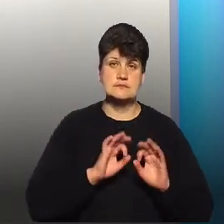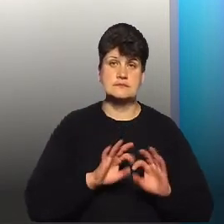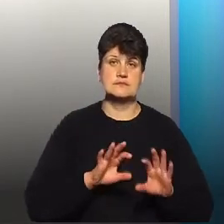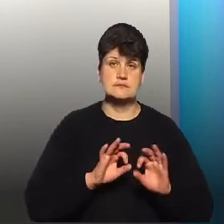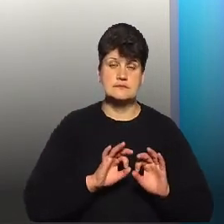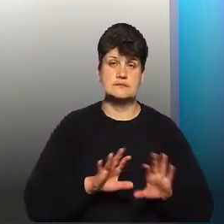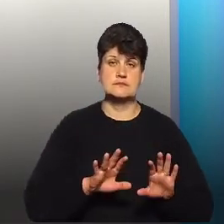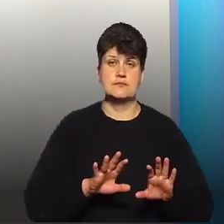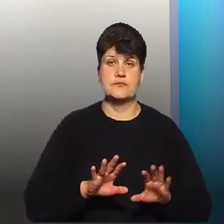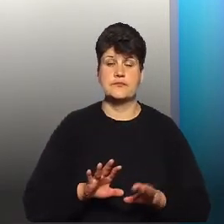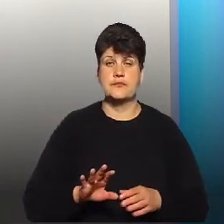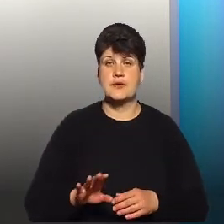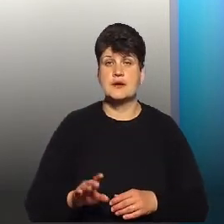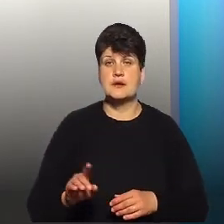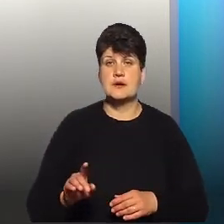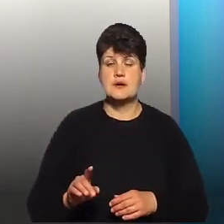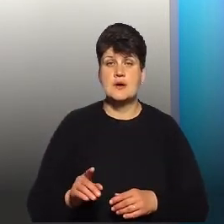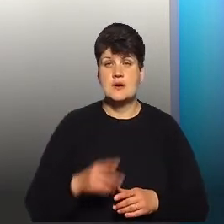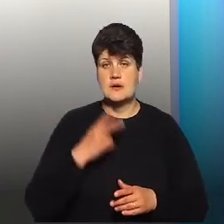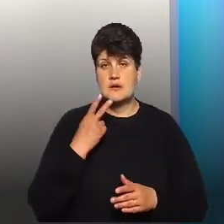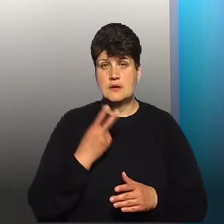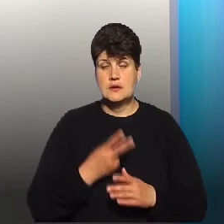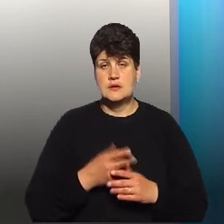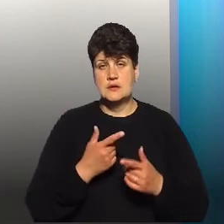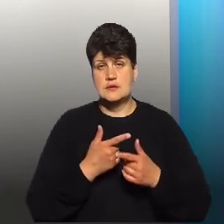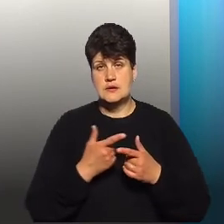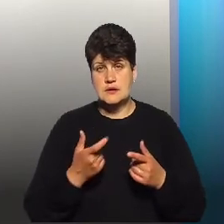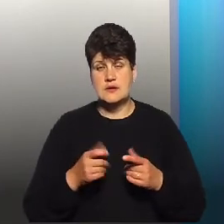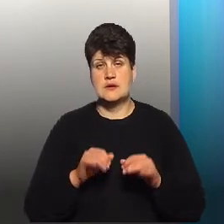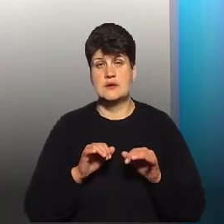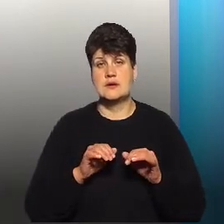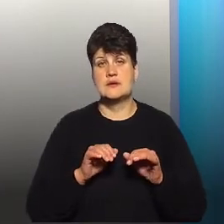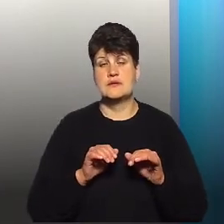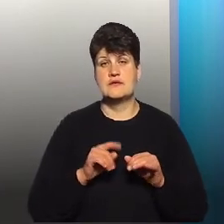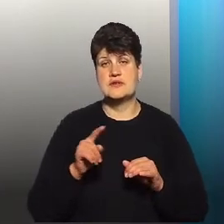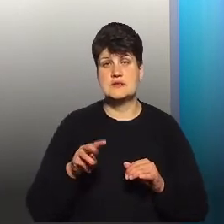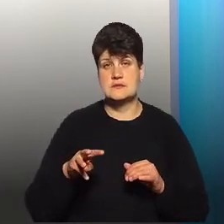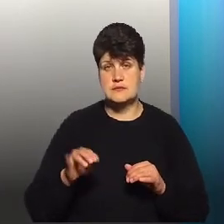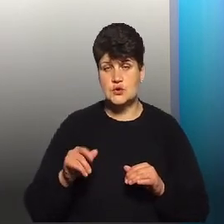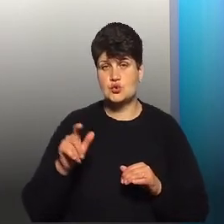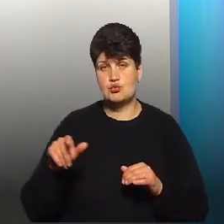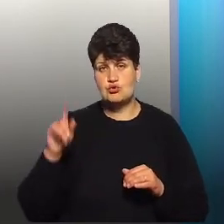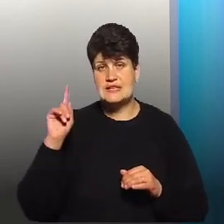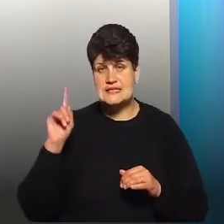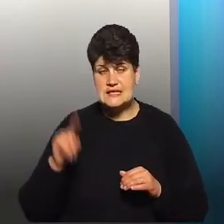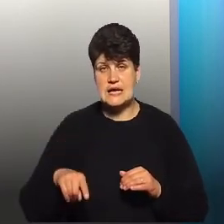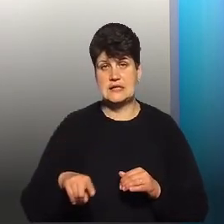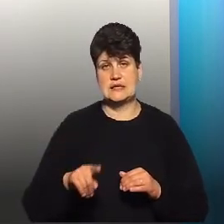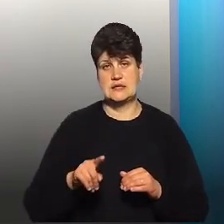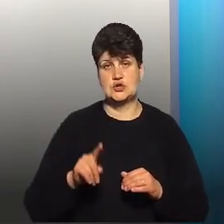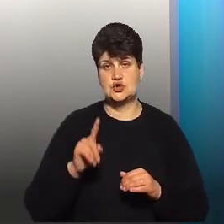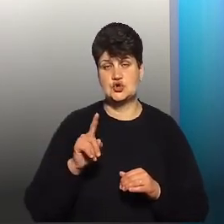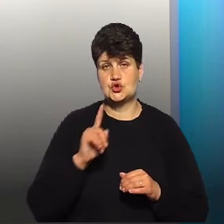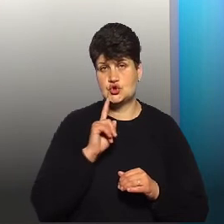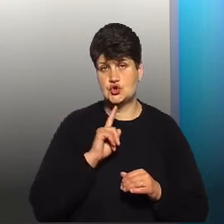розказуємо, висвітлюємо цю інформацію в засобах масової інформації, щоб люди знали, що строковики виконувати